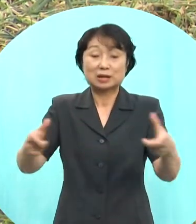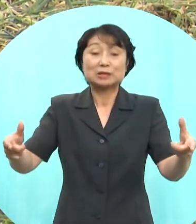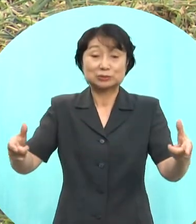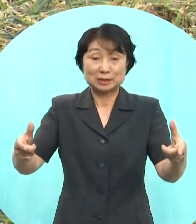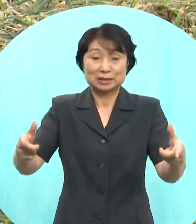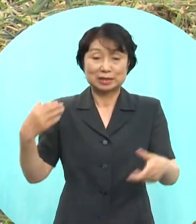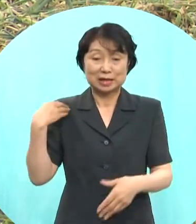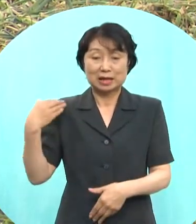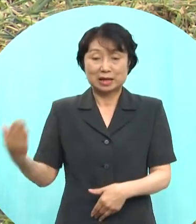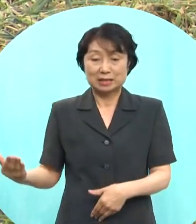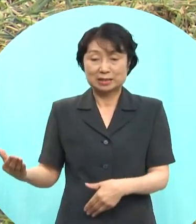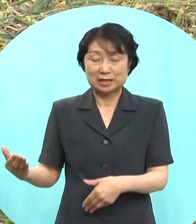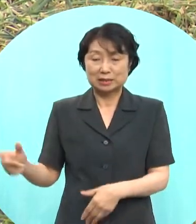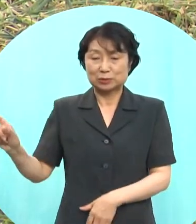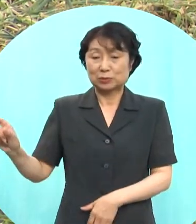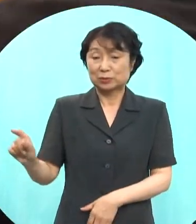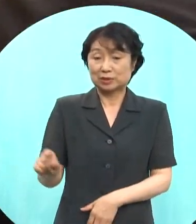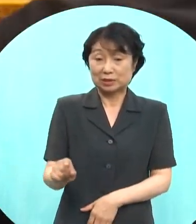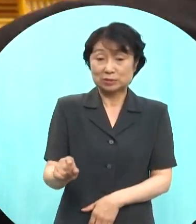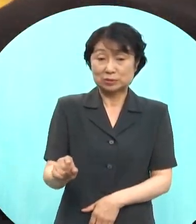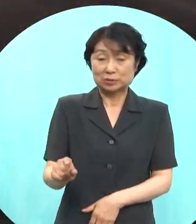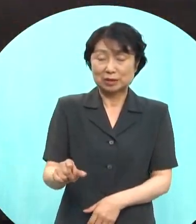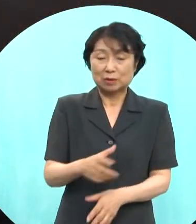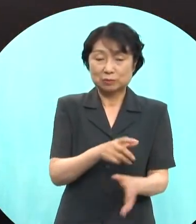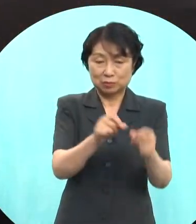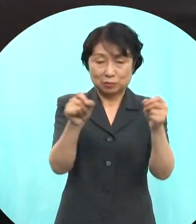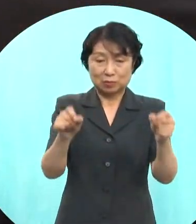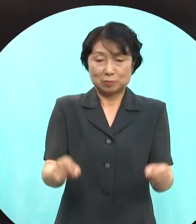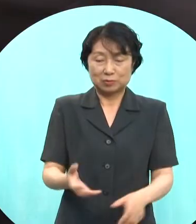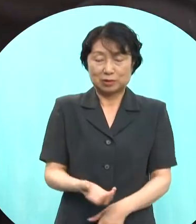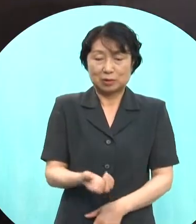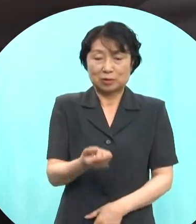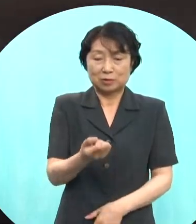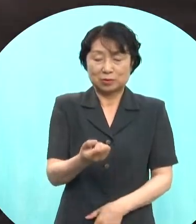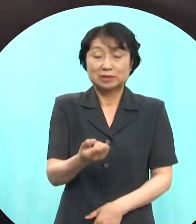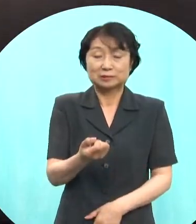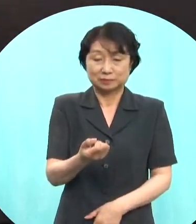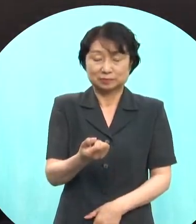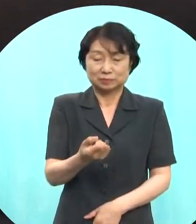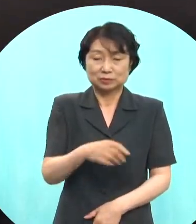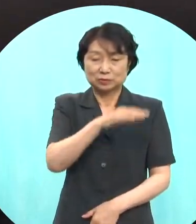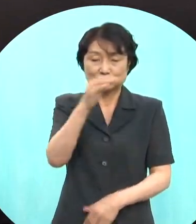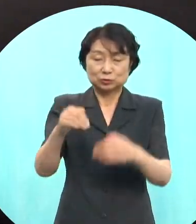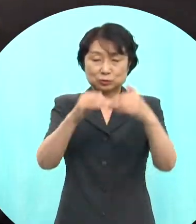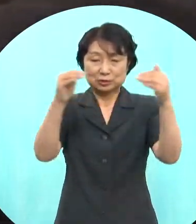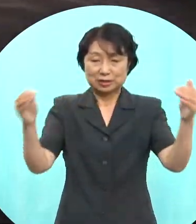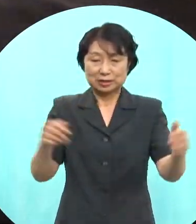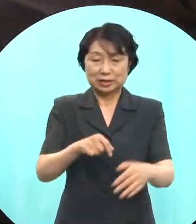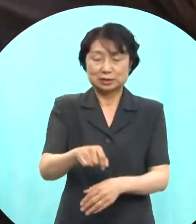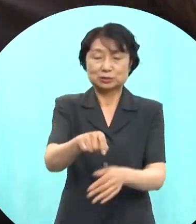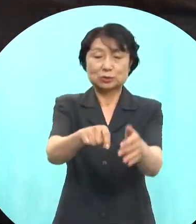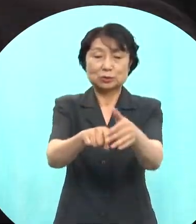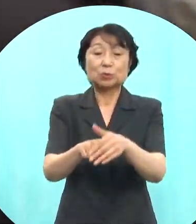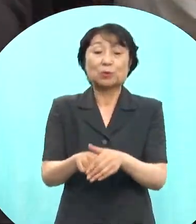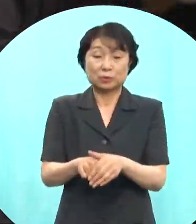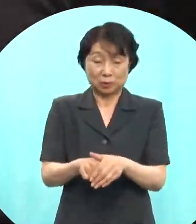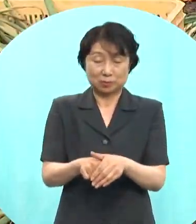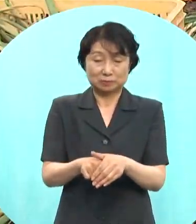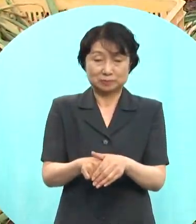や担い手の減少など多くの問題を抱える中山間地の農業。